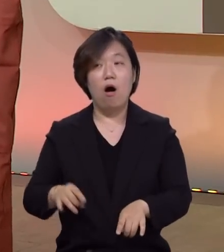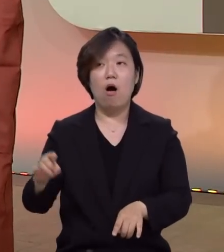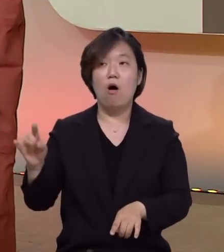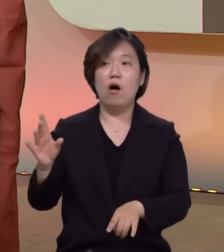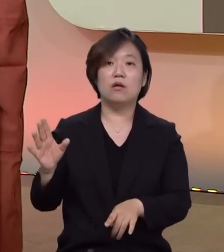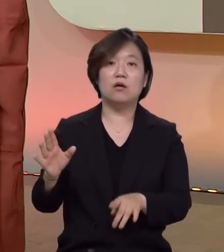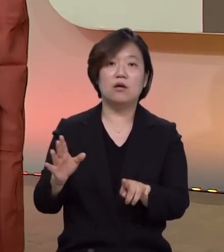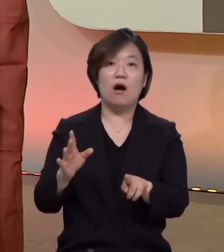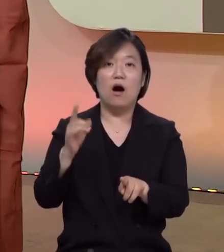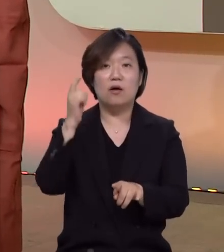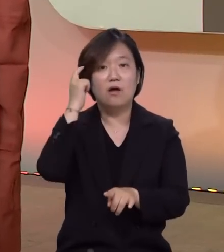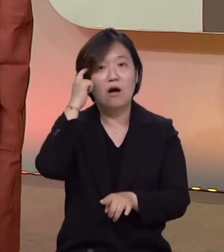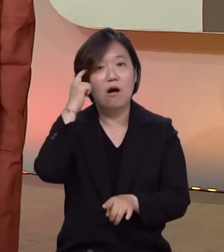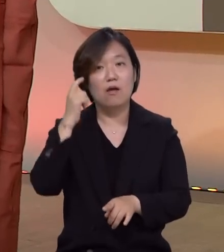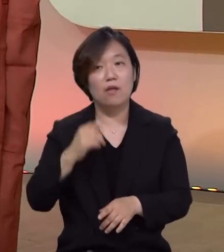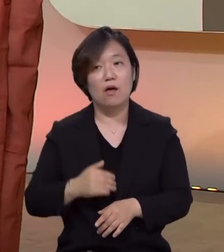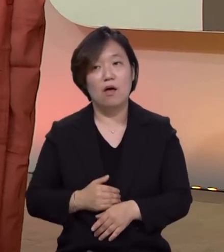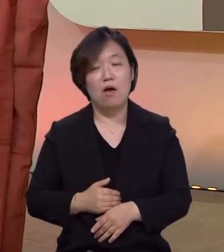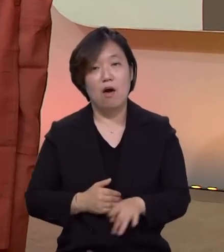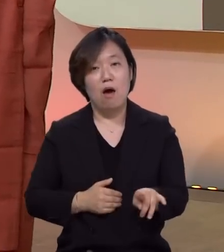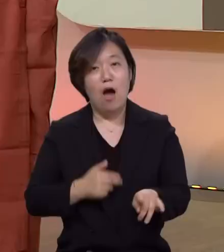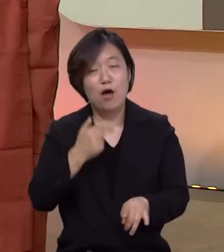마시려고 하는데 마누라가